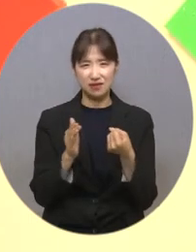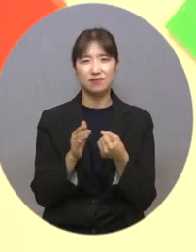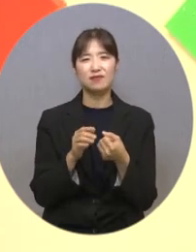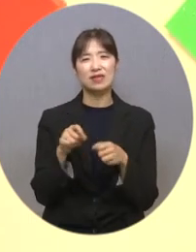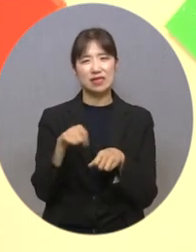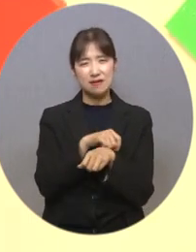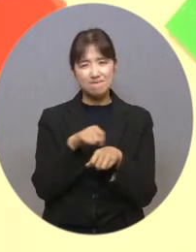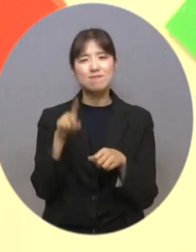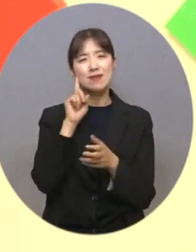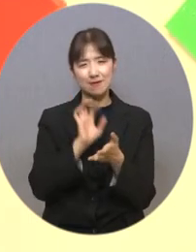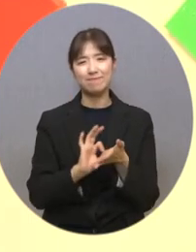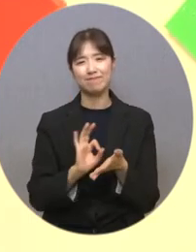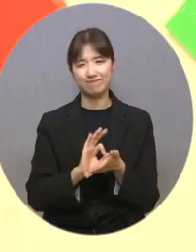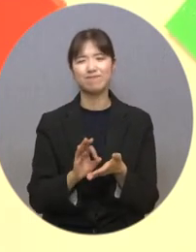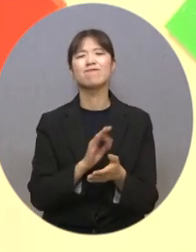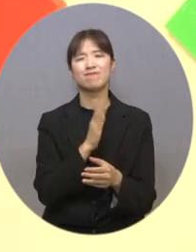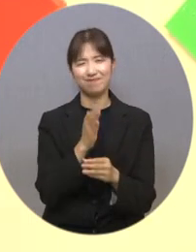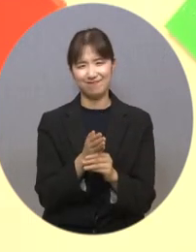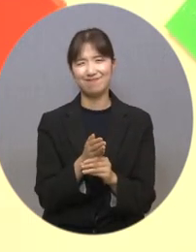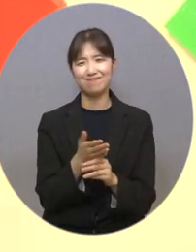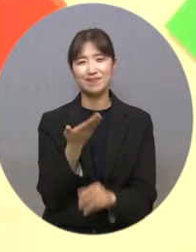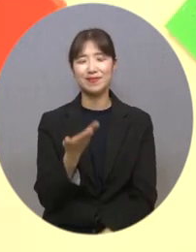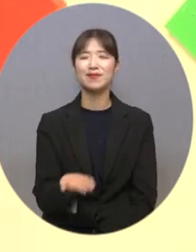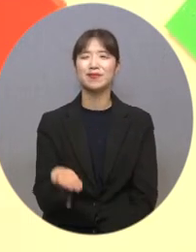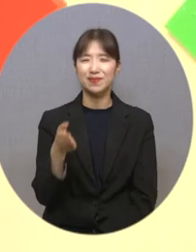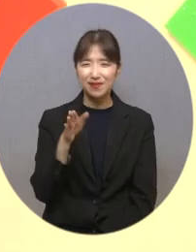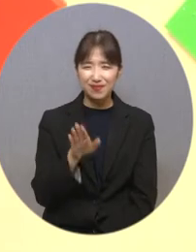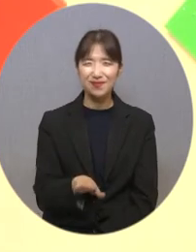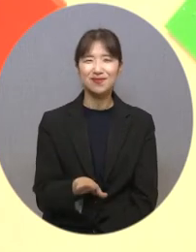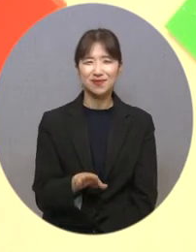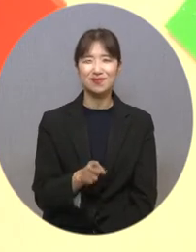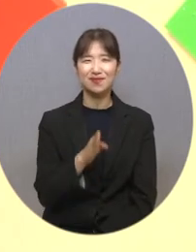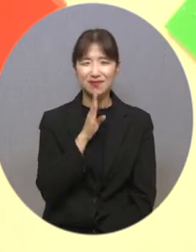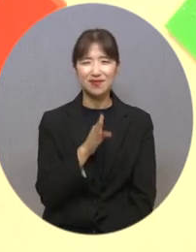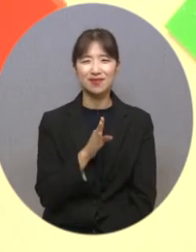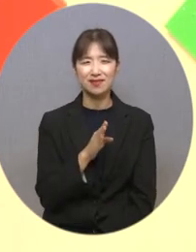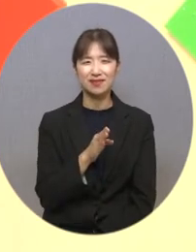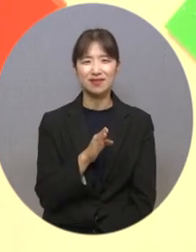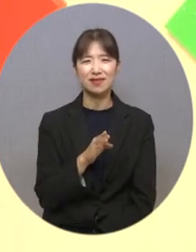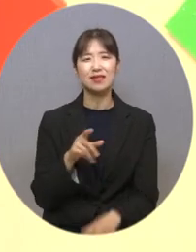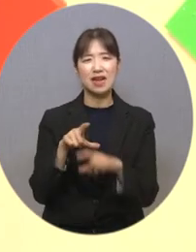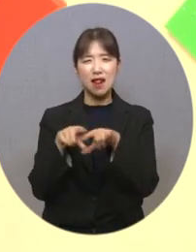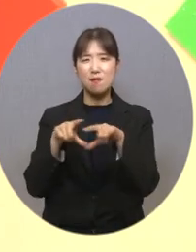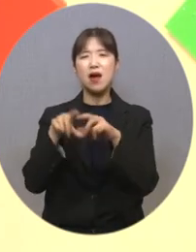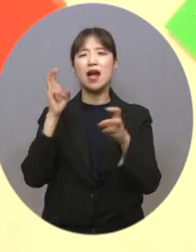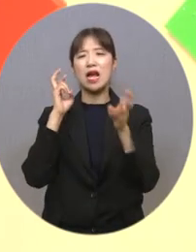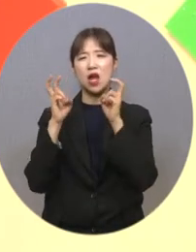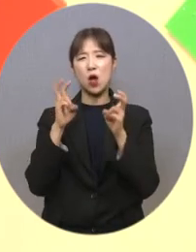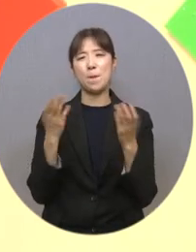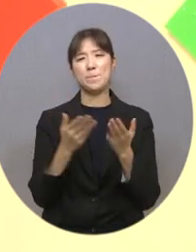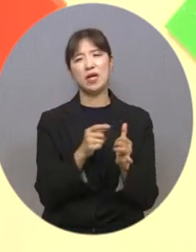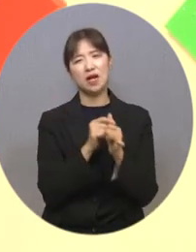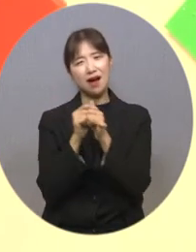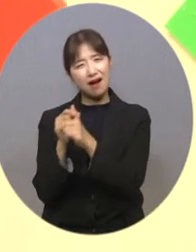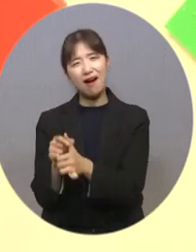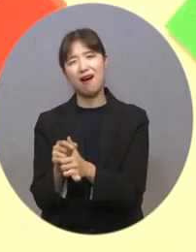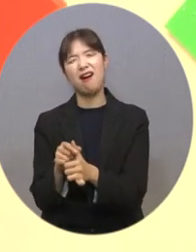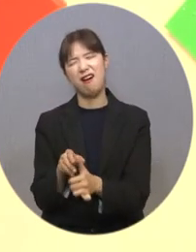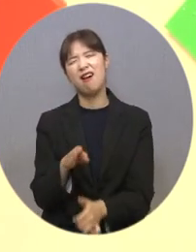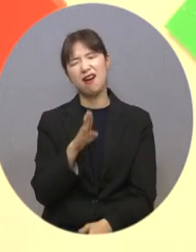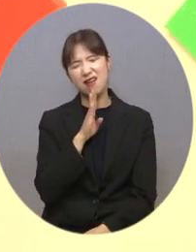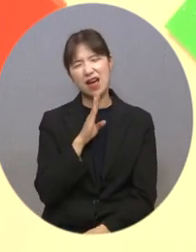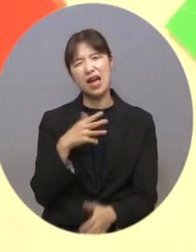특별히 신경을 쓰고 있습니다만은. 네. 그래도 참 그 일반 기업으로 간다는 부분들은 아직은